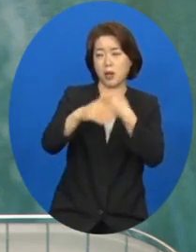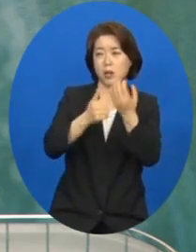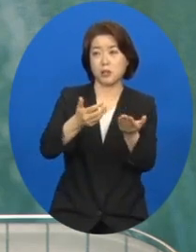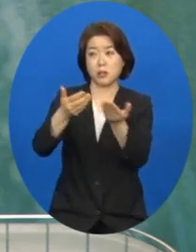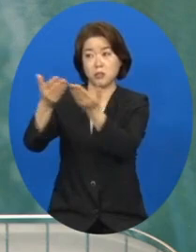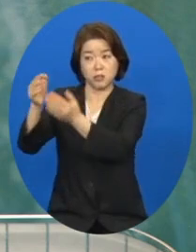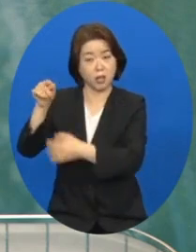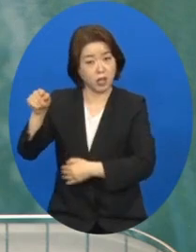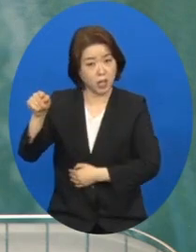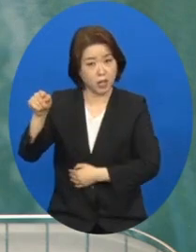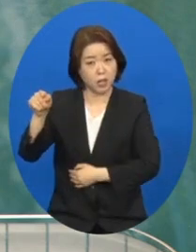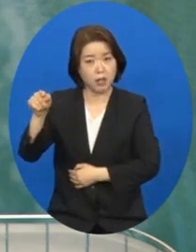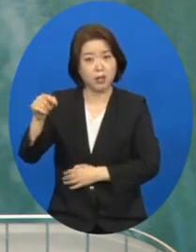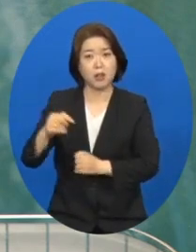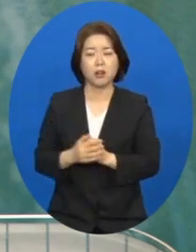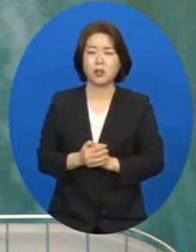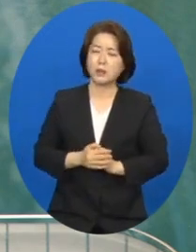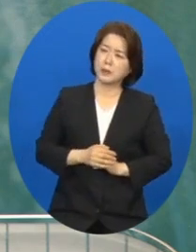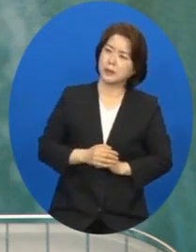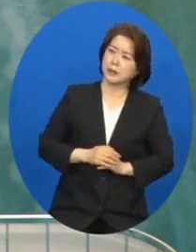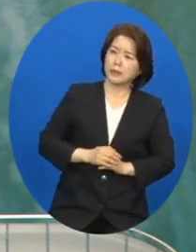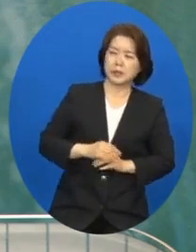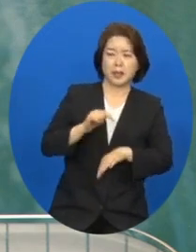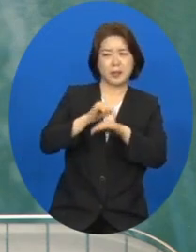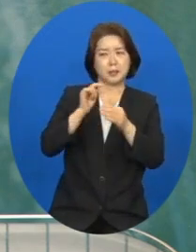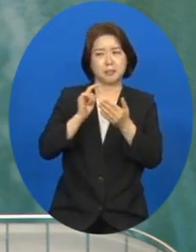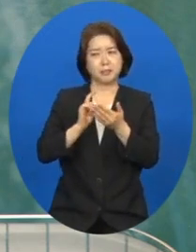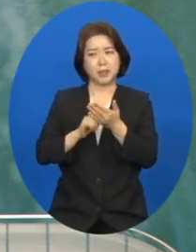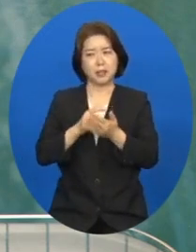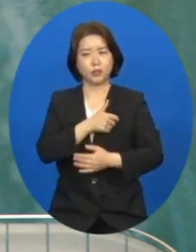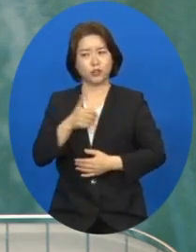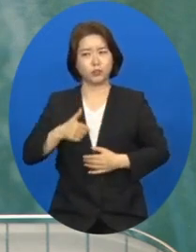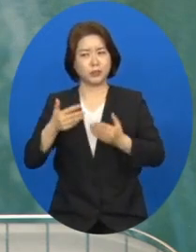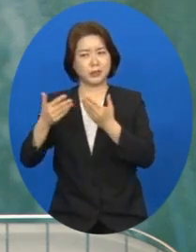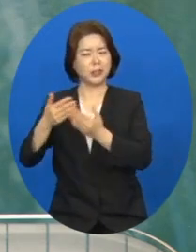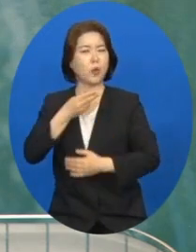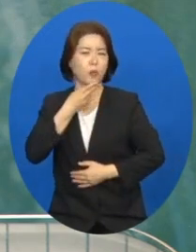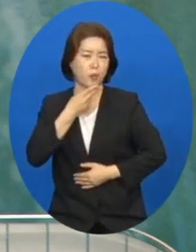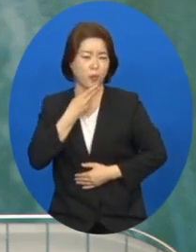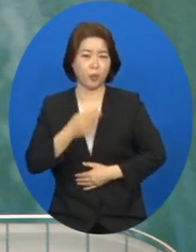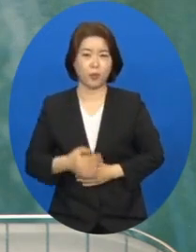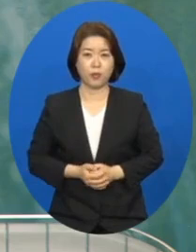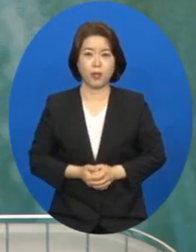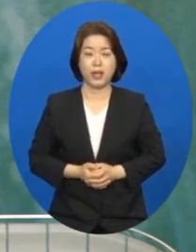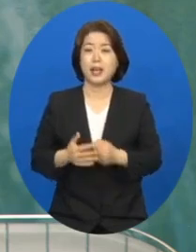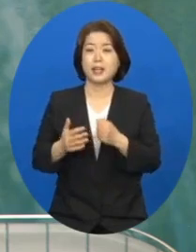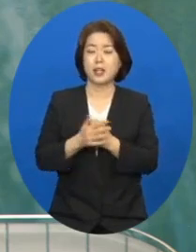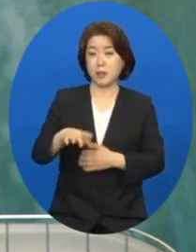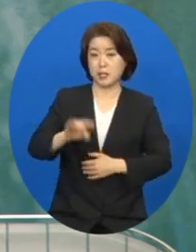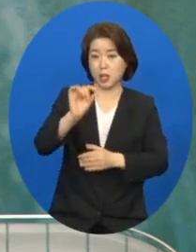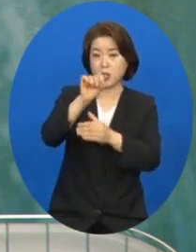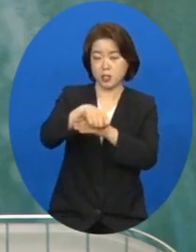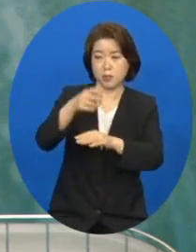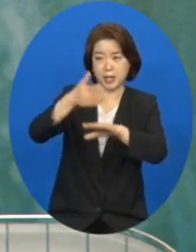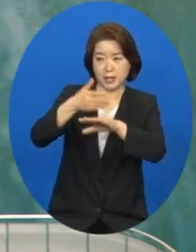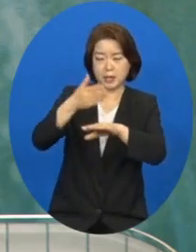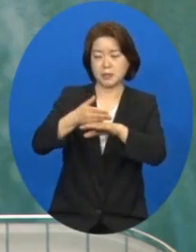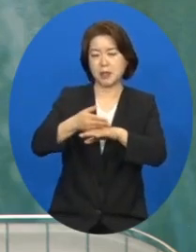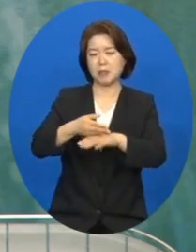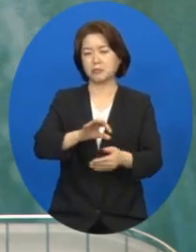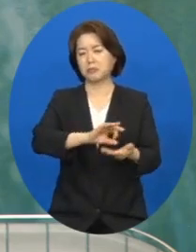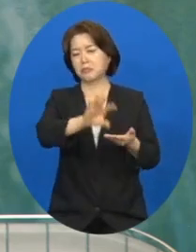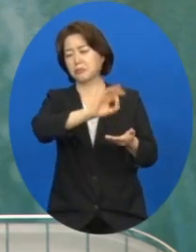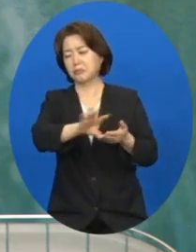드린다는 것이 사실 잘 마음에 납득이 잘 되지 않습니다. 그래서 첫 열매 감사를 소홀히